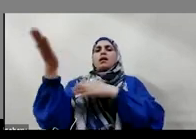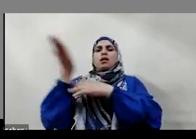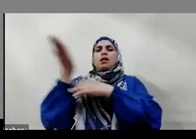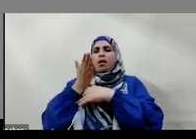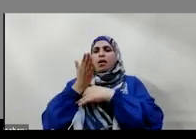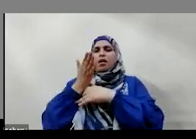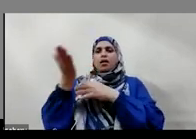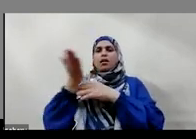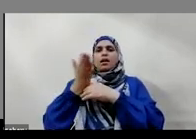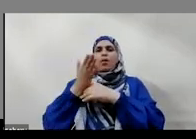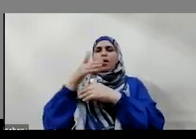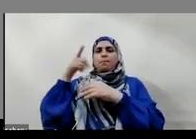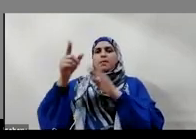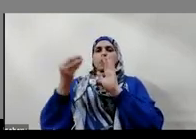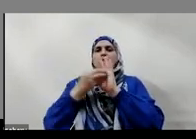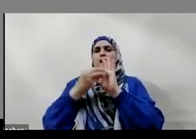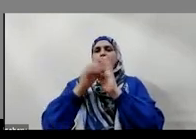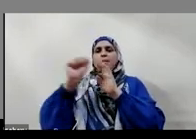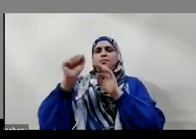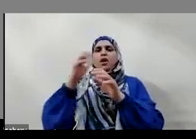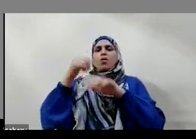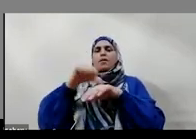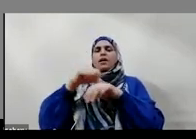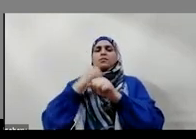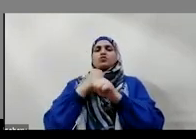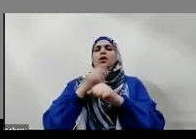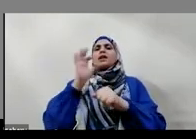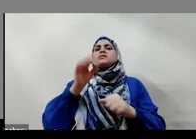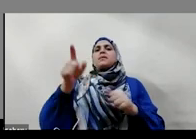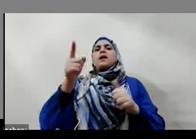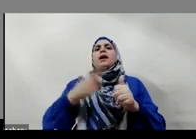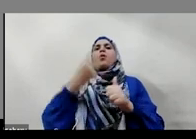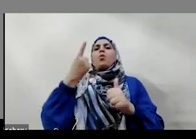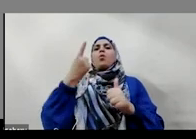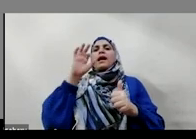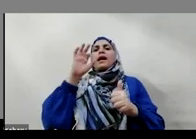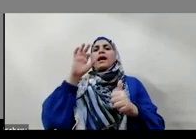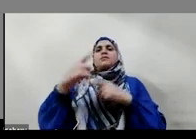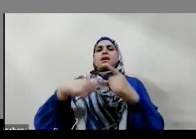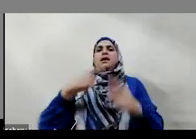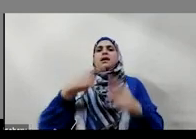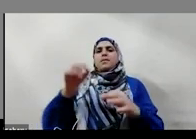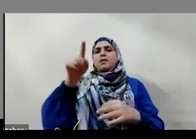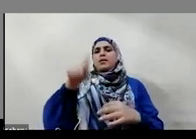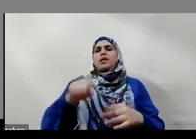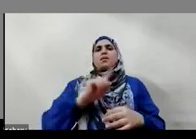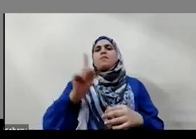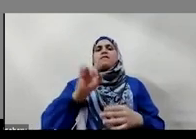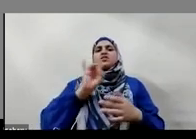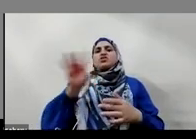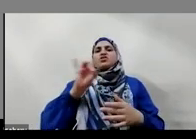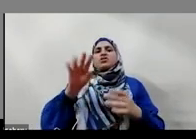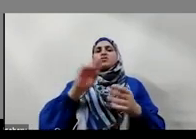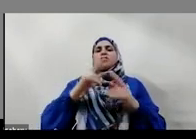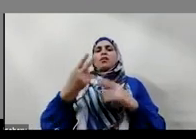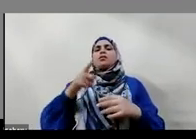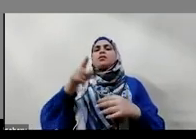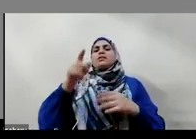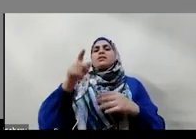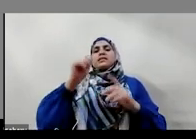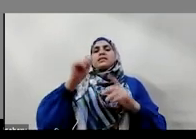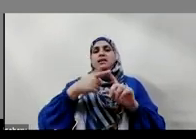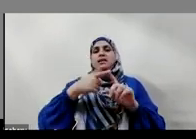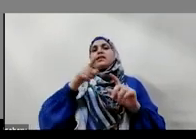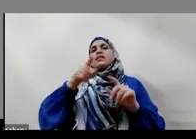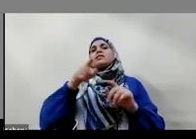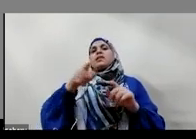فيه. بس أول صفحة لازم يلتزم بيها ولازم يستكملها زي ما هي، ما ينفعش في أي حاجة فيها تغيير. تاني صفحة هي اللي ممكن